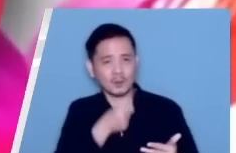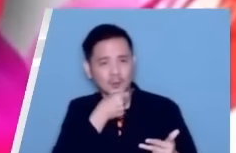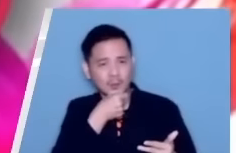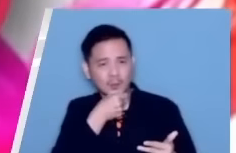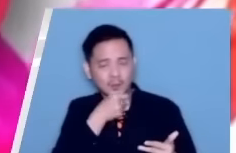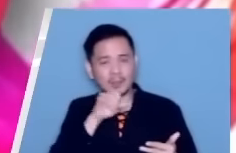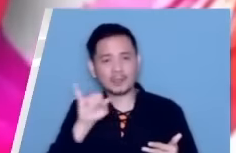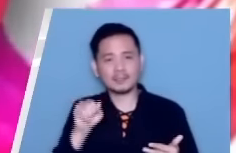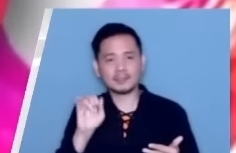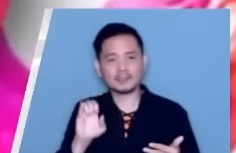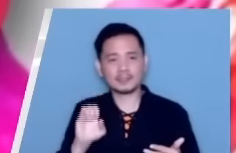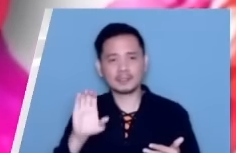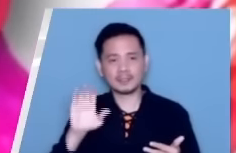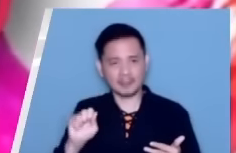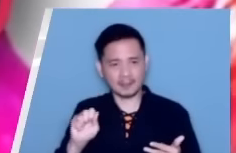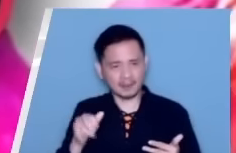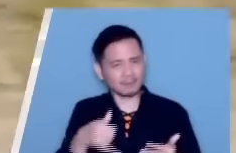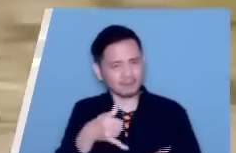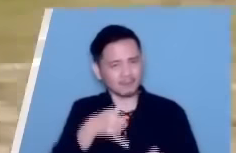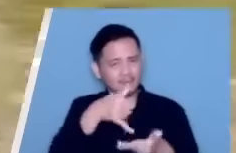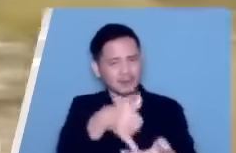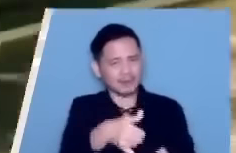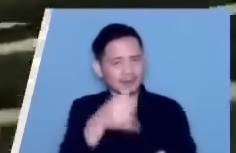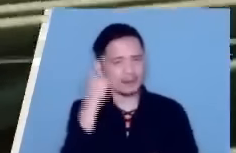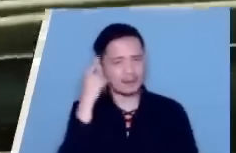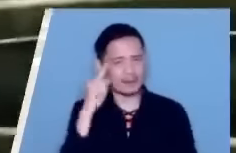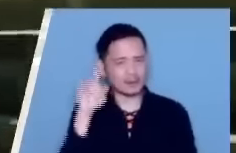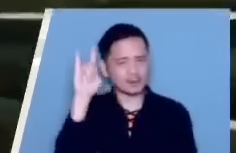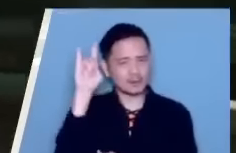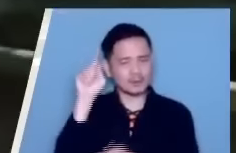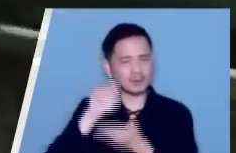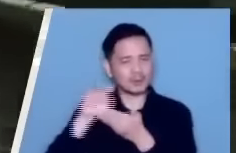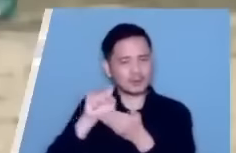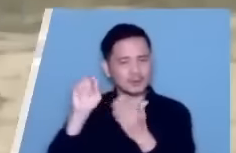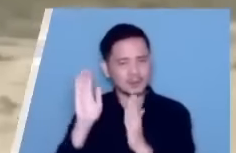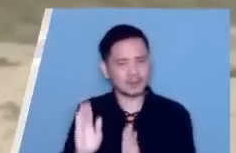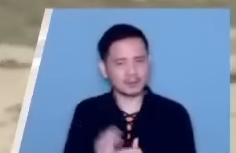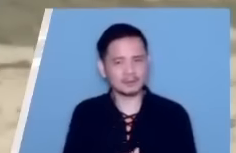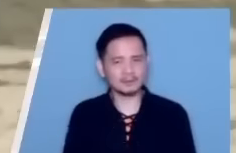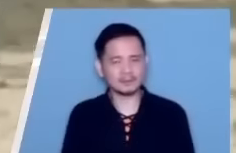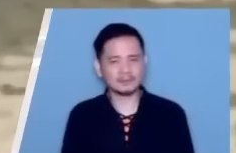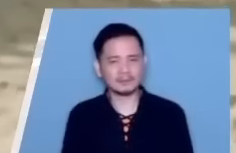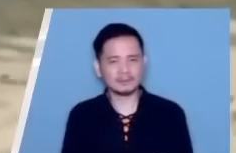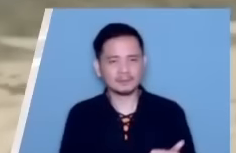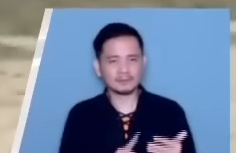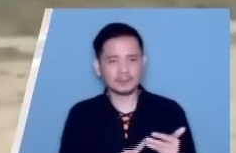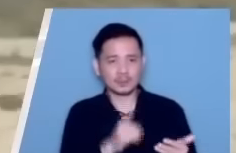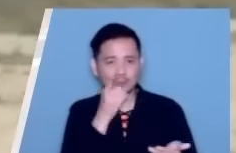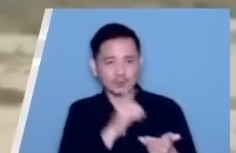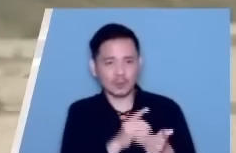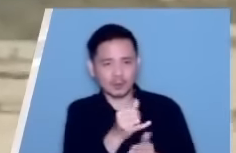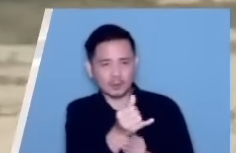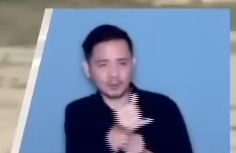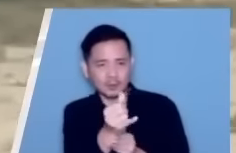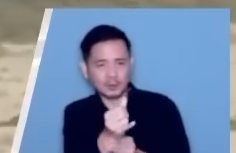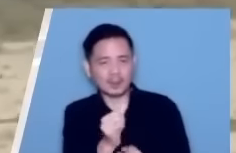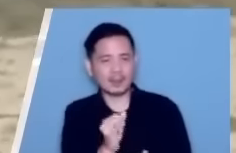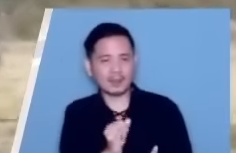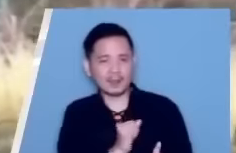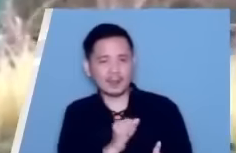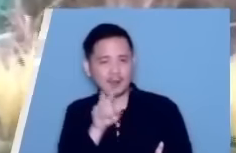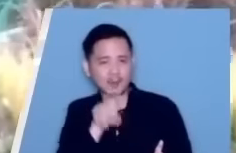award d para sa journalist category voice of the society award for documentary show ang eyewitness ang isa sa mga award winning host nito na si